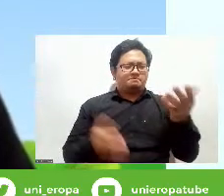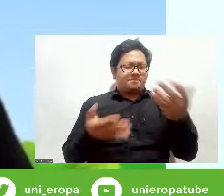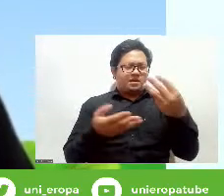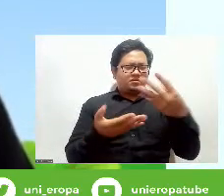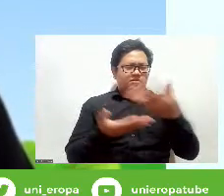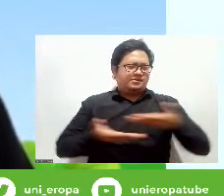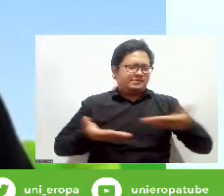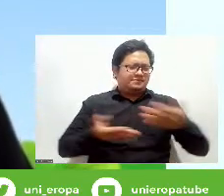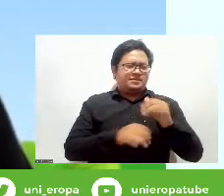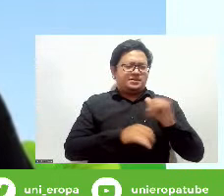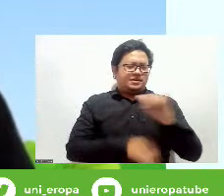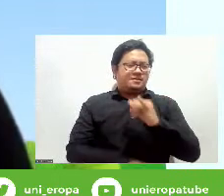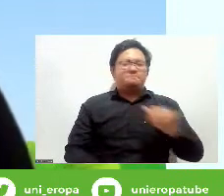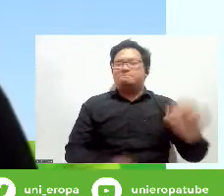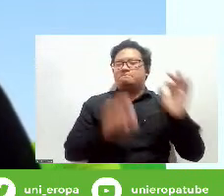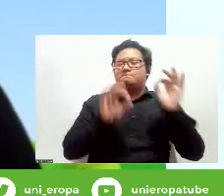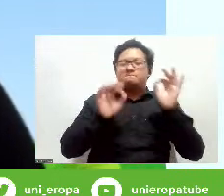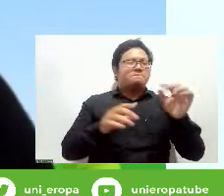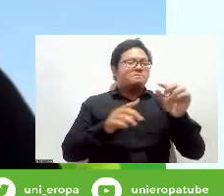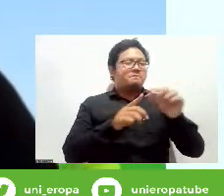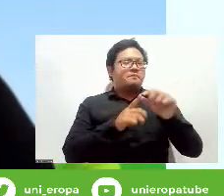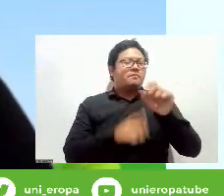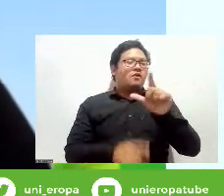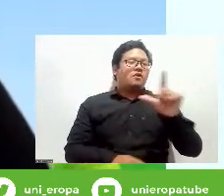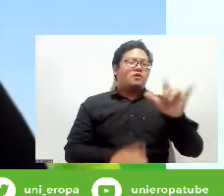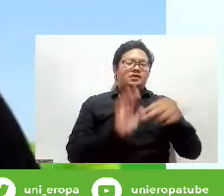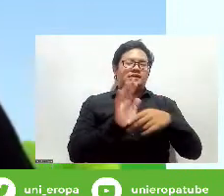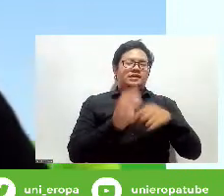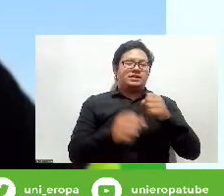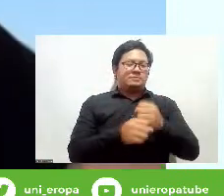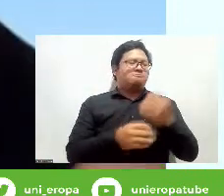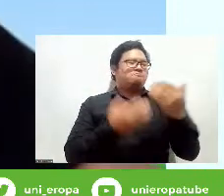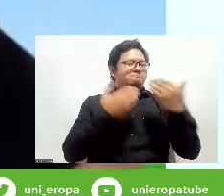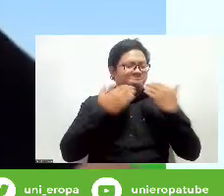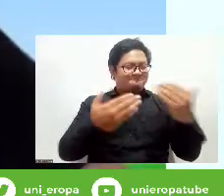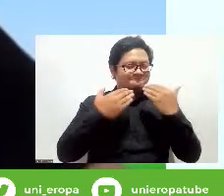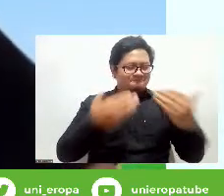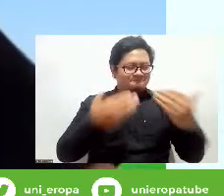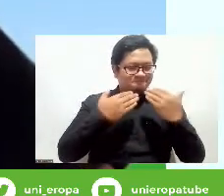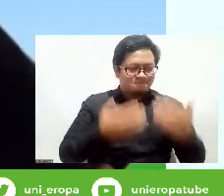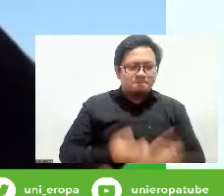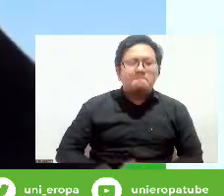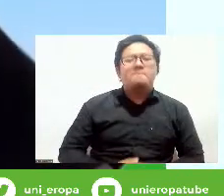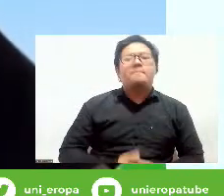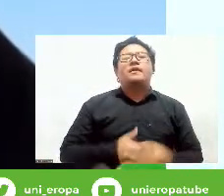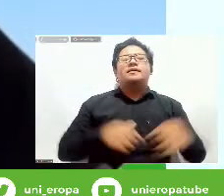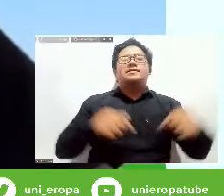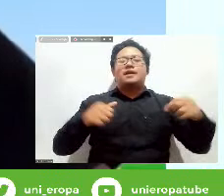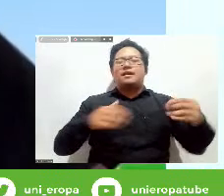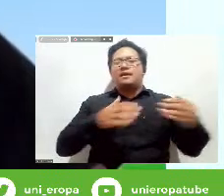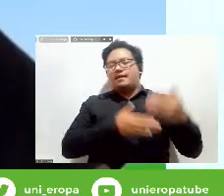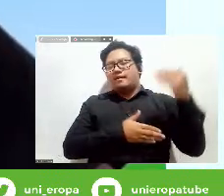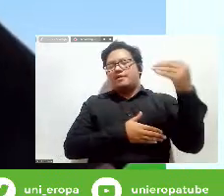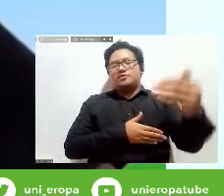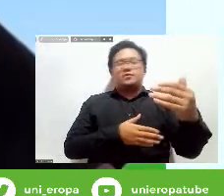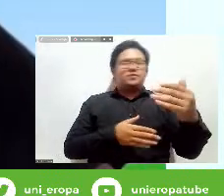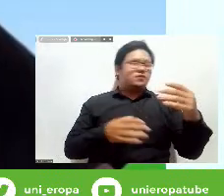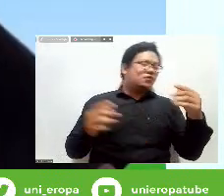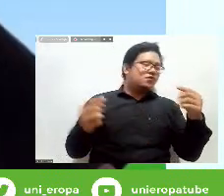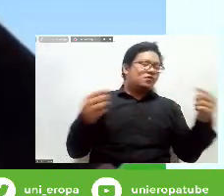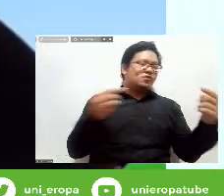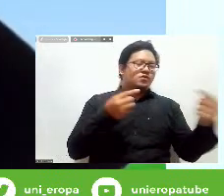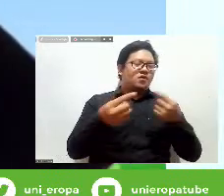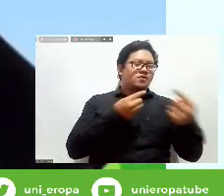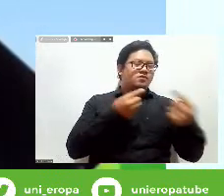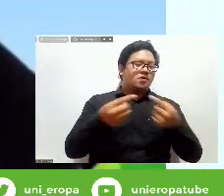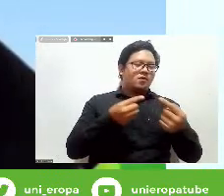pollingnya tadi udah pada diisi semua Terima kasih banyak sekarang kita lanjut untuk ke Sesi Tokyo Yes di